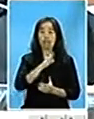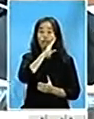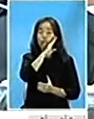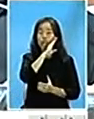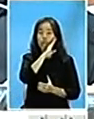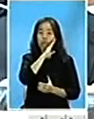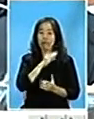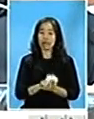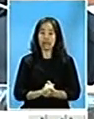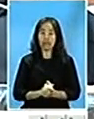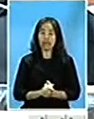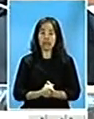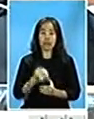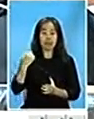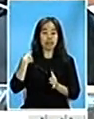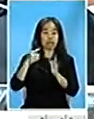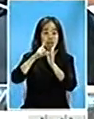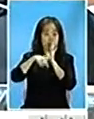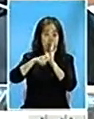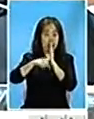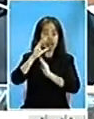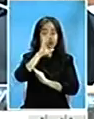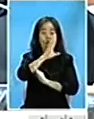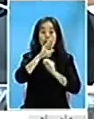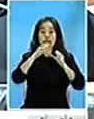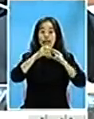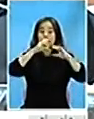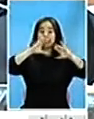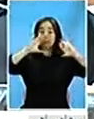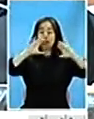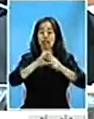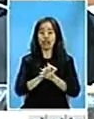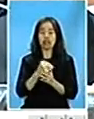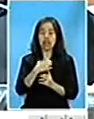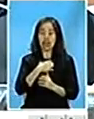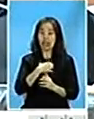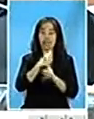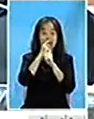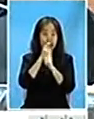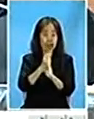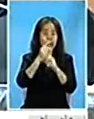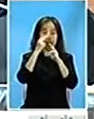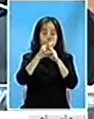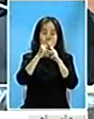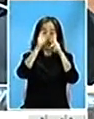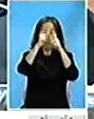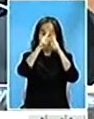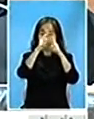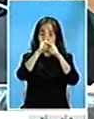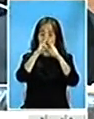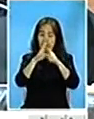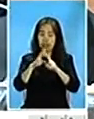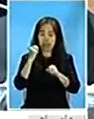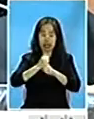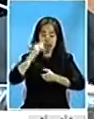าเลขานุการวิปรัฐบาลมีความประสงค์ที่จะต้องให้เป็นไปตามลำดับเรียงมาตามที่ได้พิมพ์ม